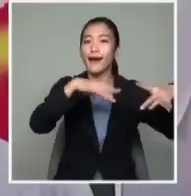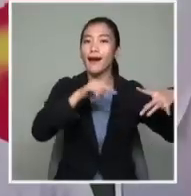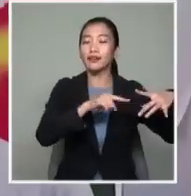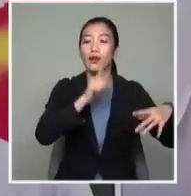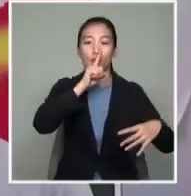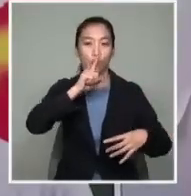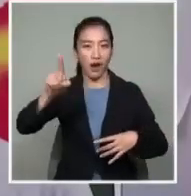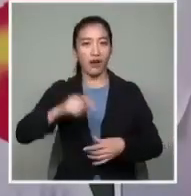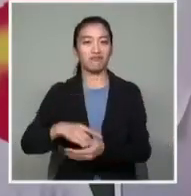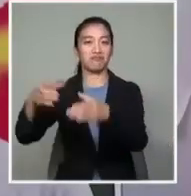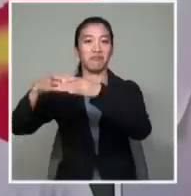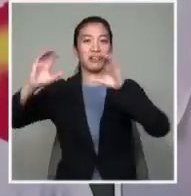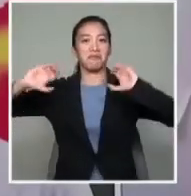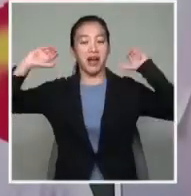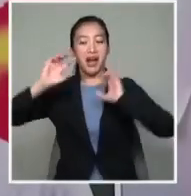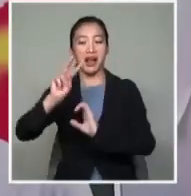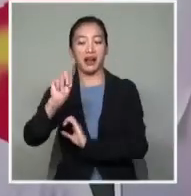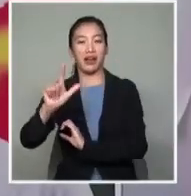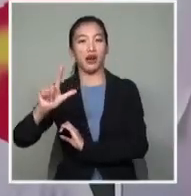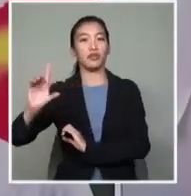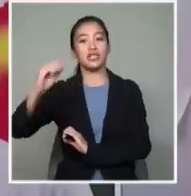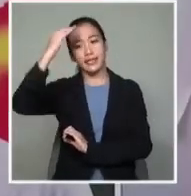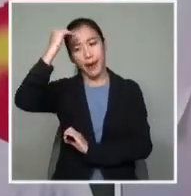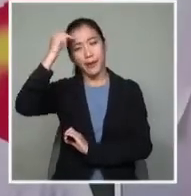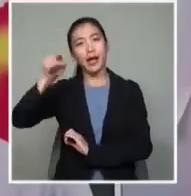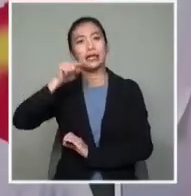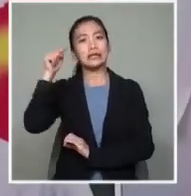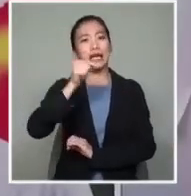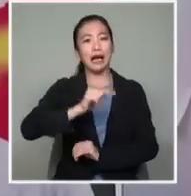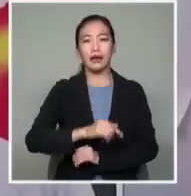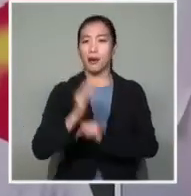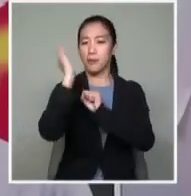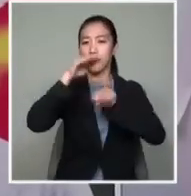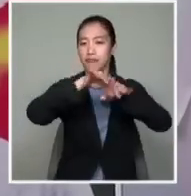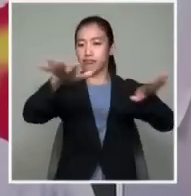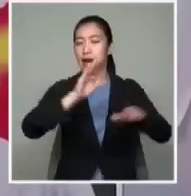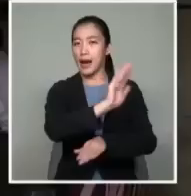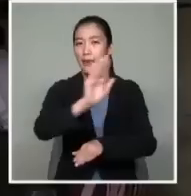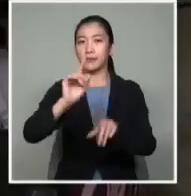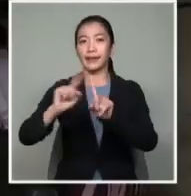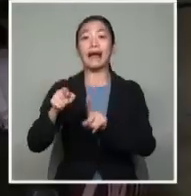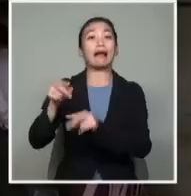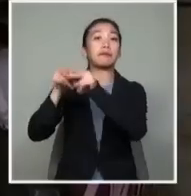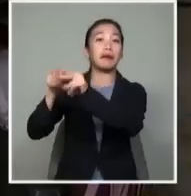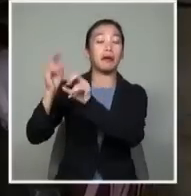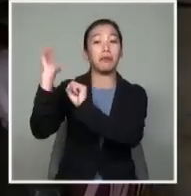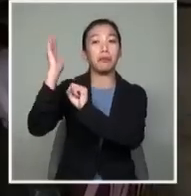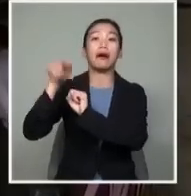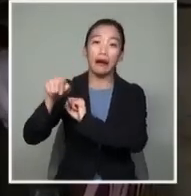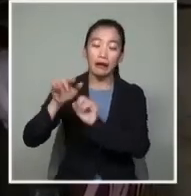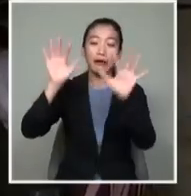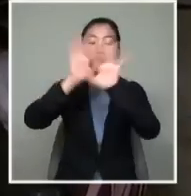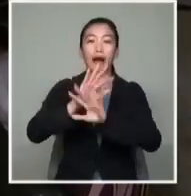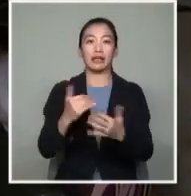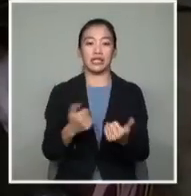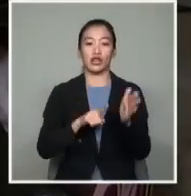พรรครัฐบาล NLD กลับละเมิดข้อห้ามเสียเองแถมยังใช้การระบาดโควิด-19 มาเป็นข้อได้เปรียบสร้างภาพว่